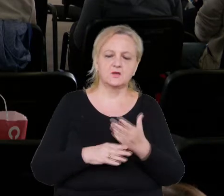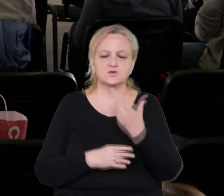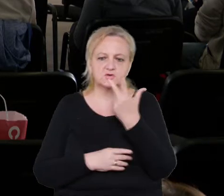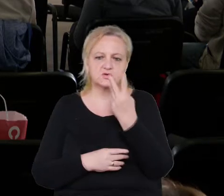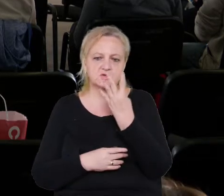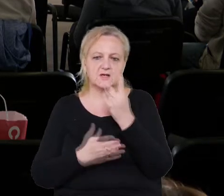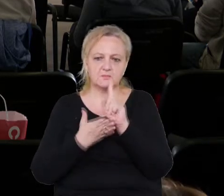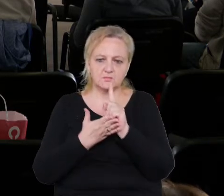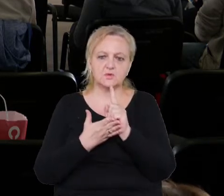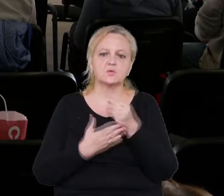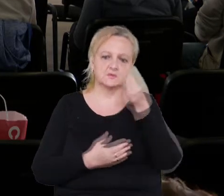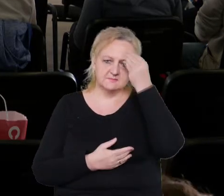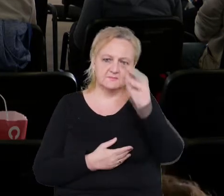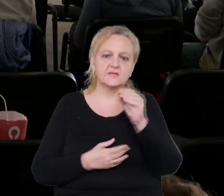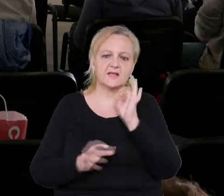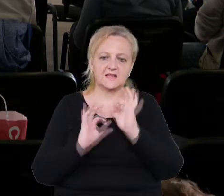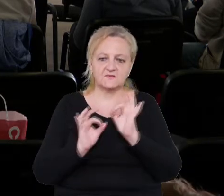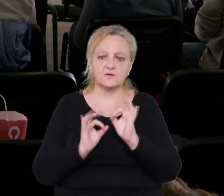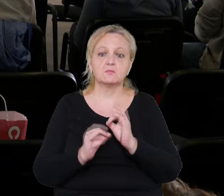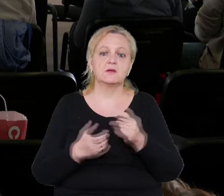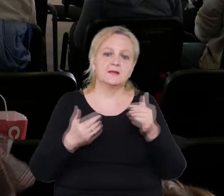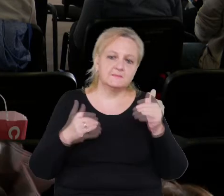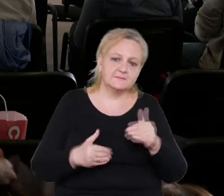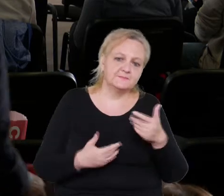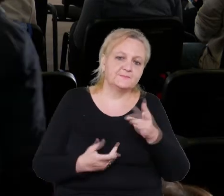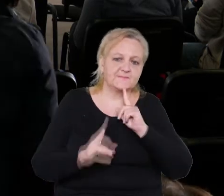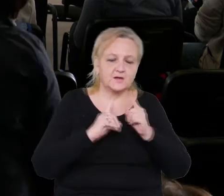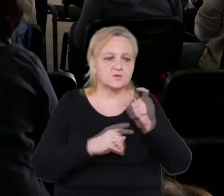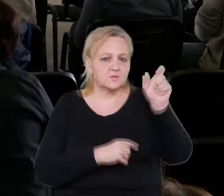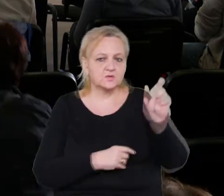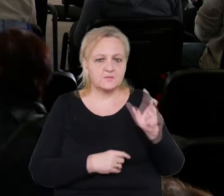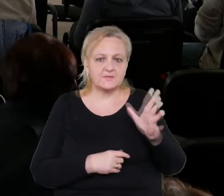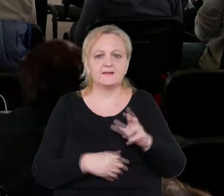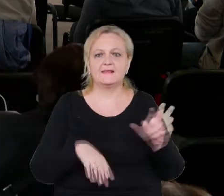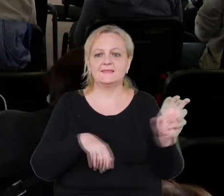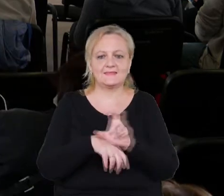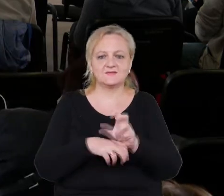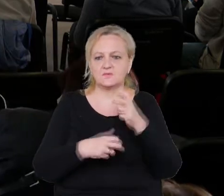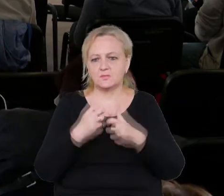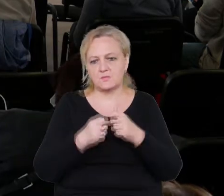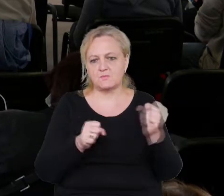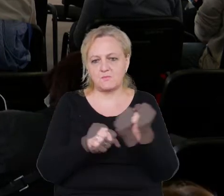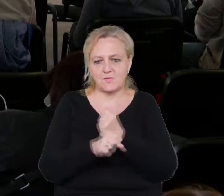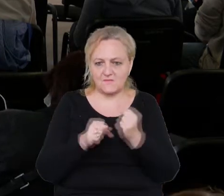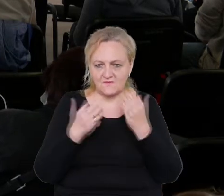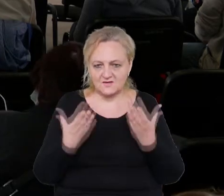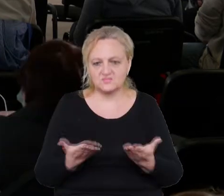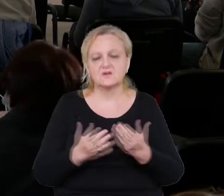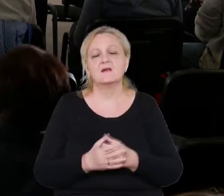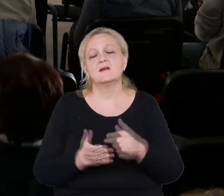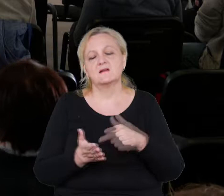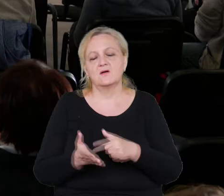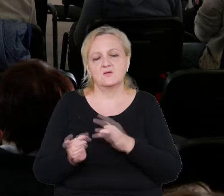minutki dam państwu update 3 sesja się odbędzie czy nie Ponieważ skala problemów technicznych jest poważna także od razu transparentnie mówię